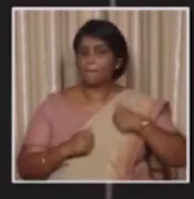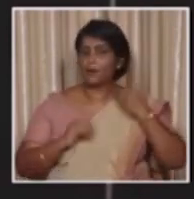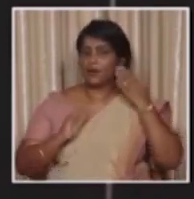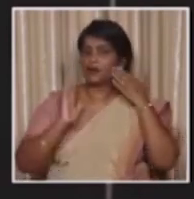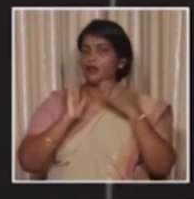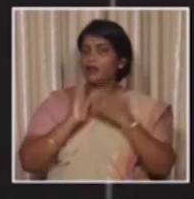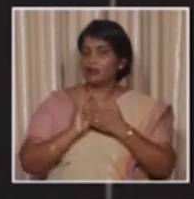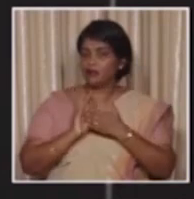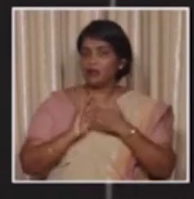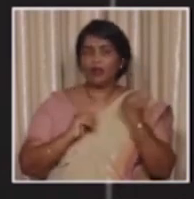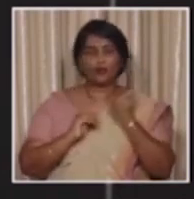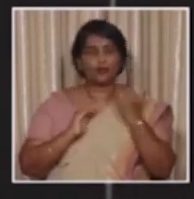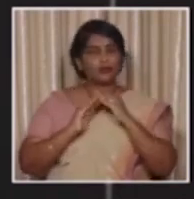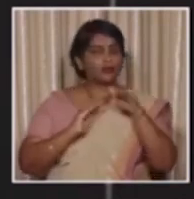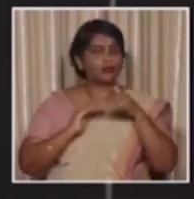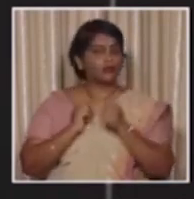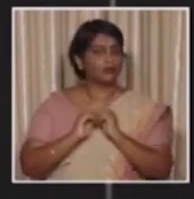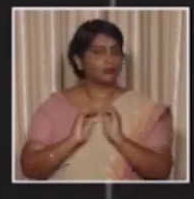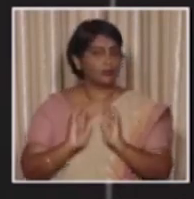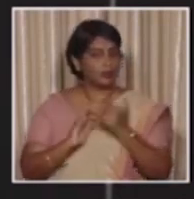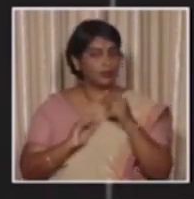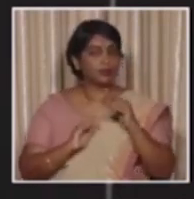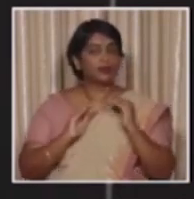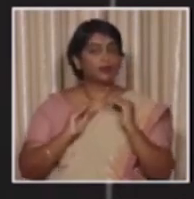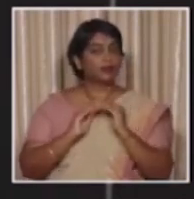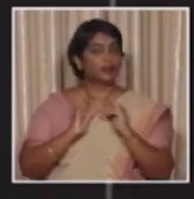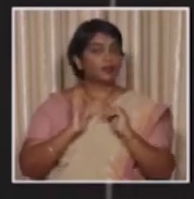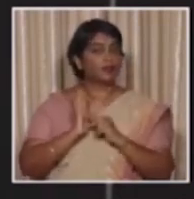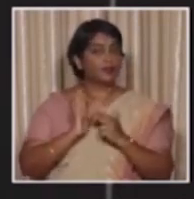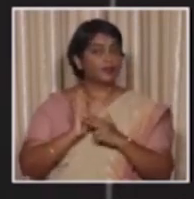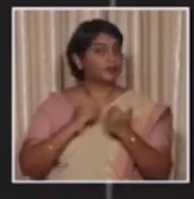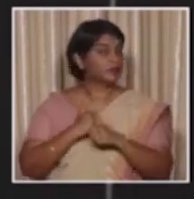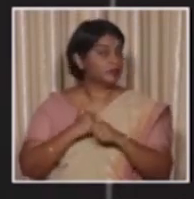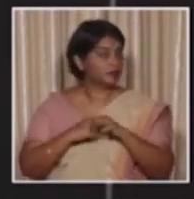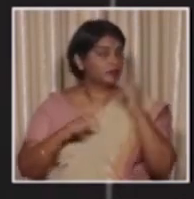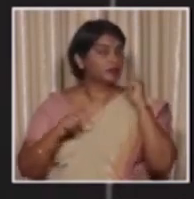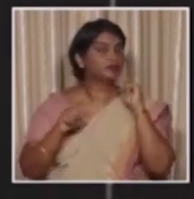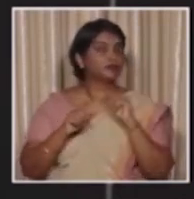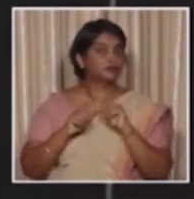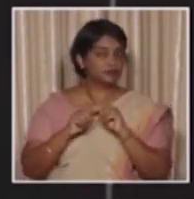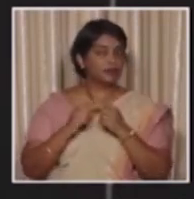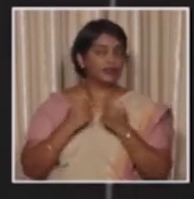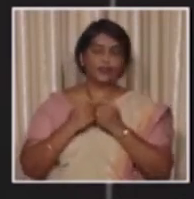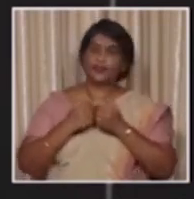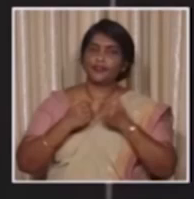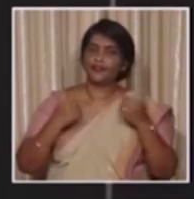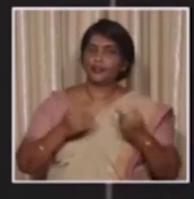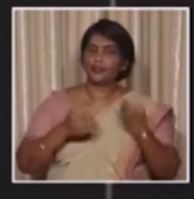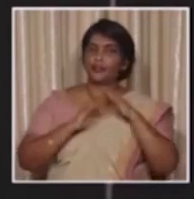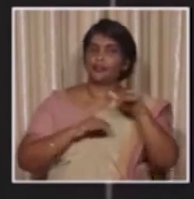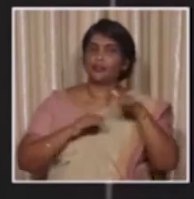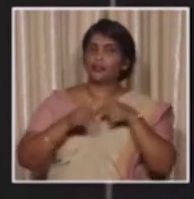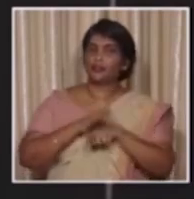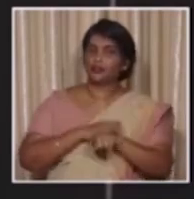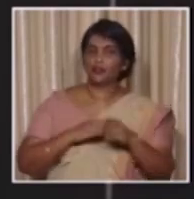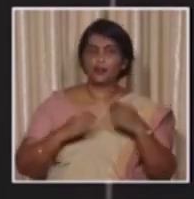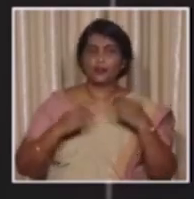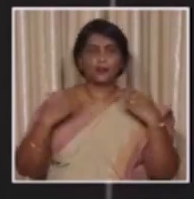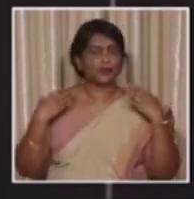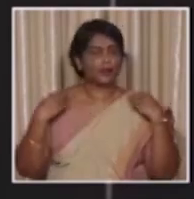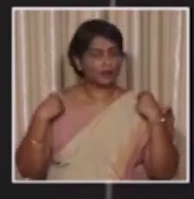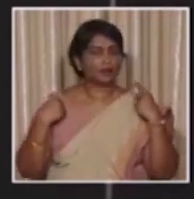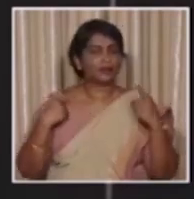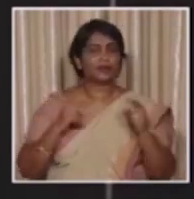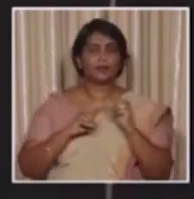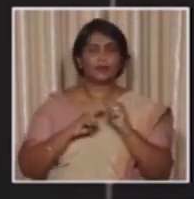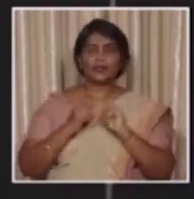கிராமங்களை அமைப்பது, வீட்டு திட்டத்தை முன்னெடுப்பதெல்லாம் வேறு வேறு தோட்ட உட்கட்டமைப்பு அமைச்சின் கீழ் வரக்கூடிய, பிஎச்டிடியின் கீழ்